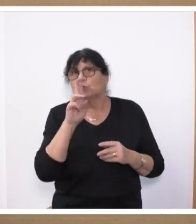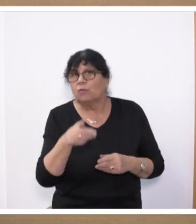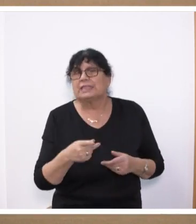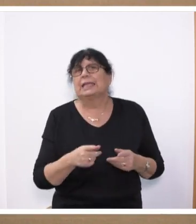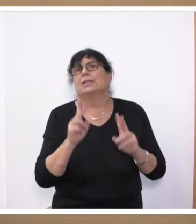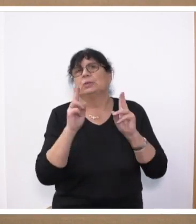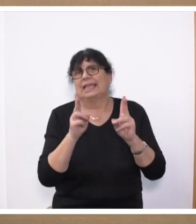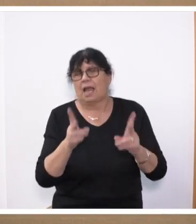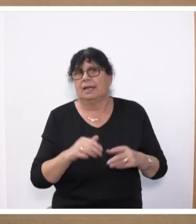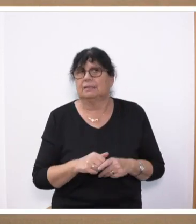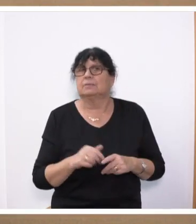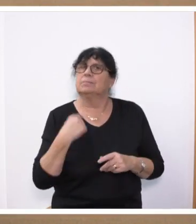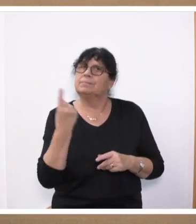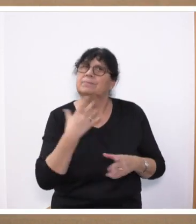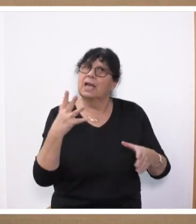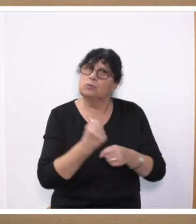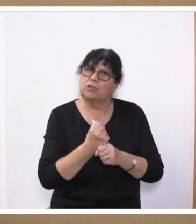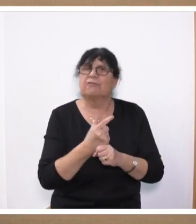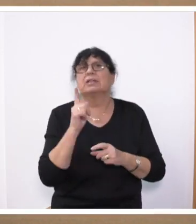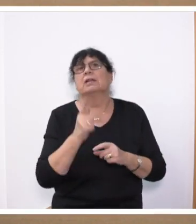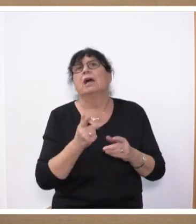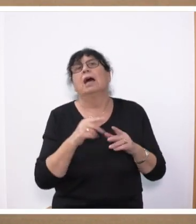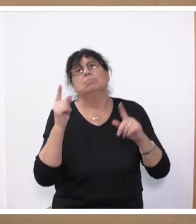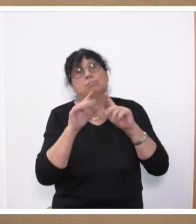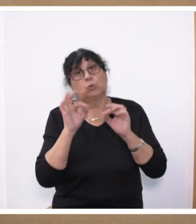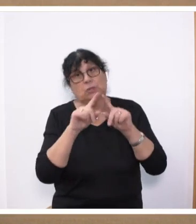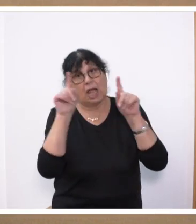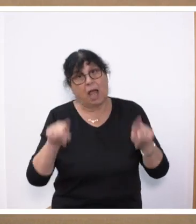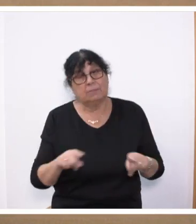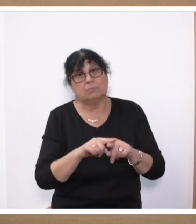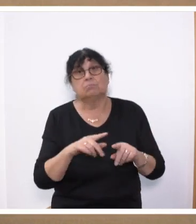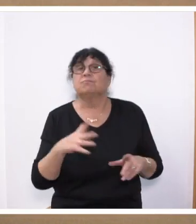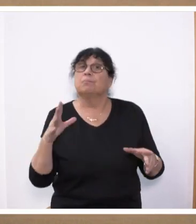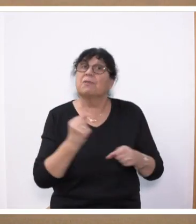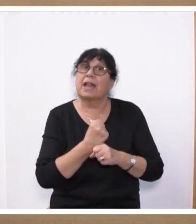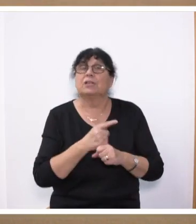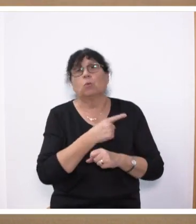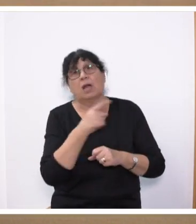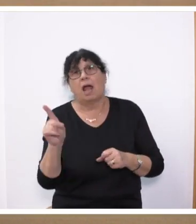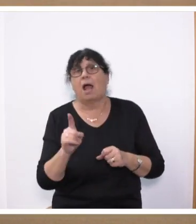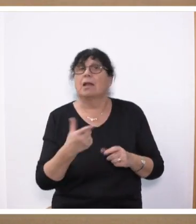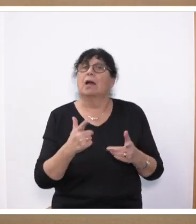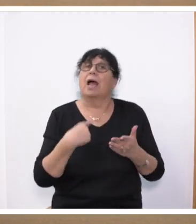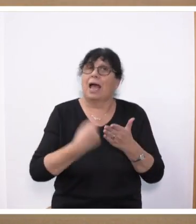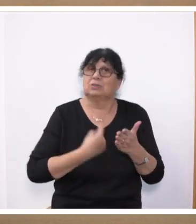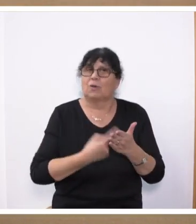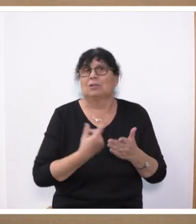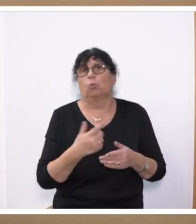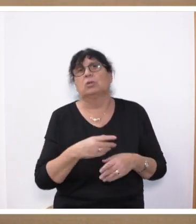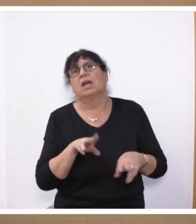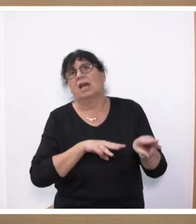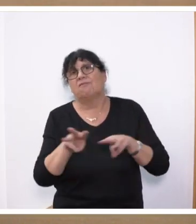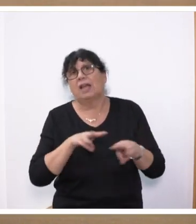auch Sicherheit. Wir schaffen einen verlässlichen Rahmen für die Bewältigung aller Herausforderungen, von der Wirtschaft über die Bildung bis hin zur